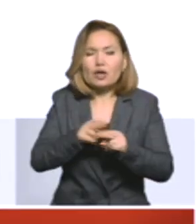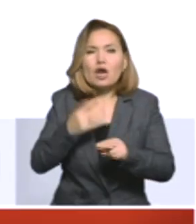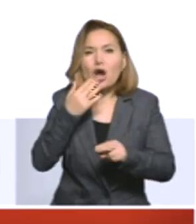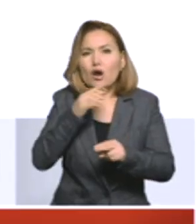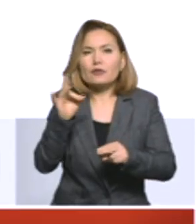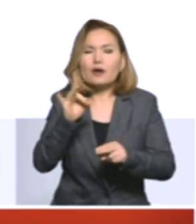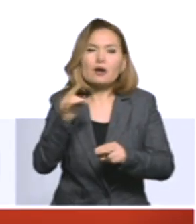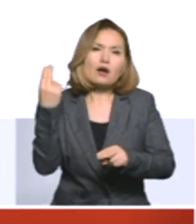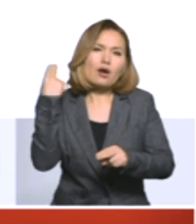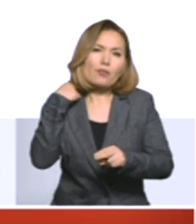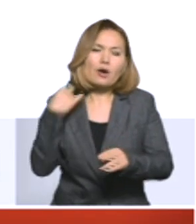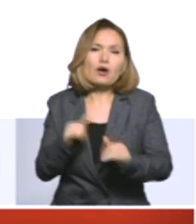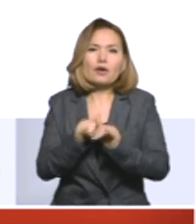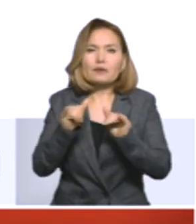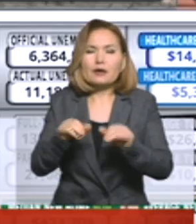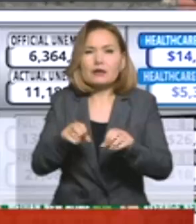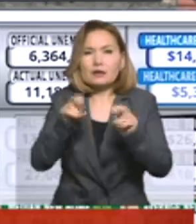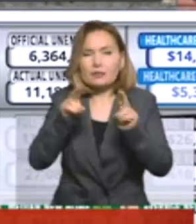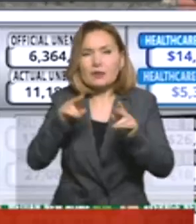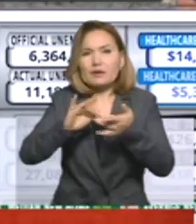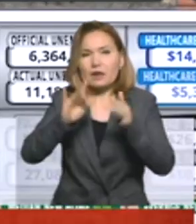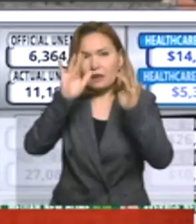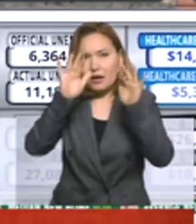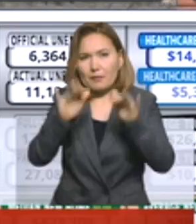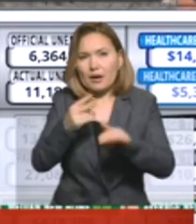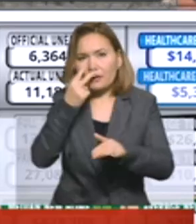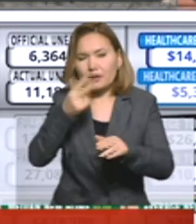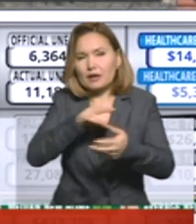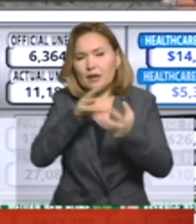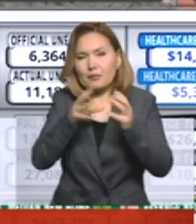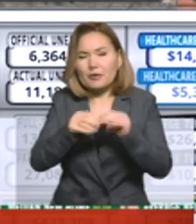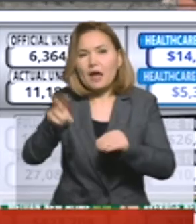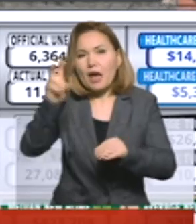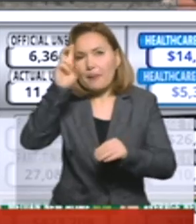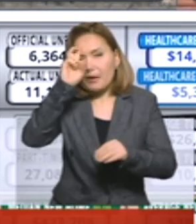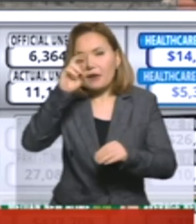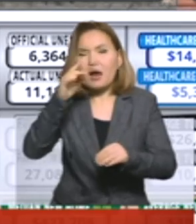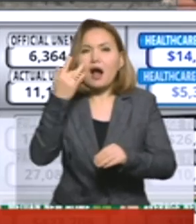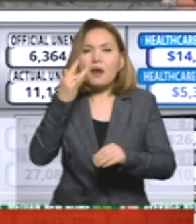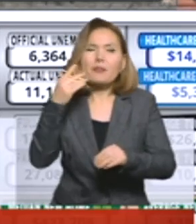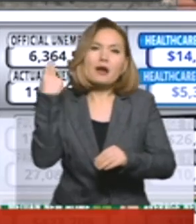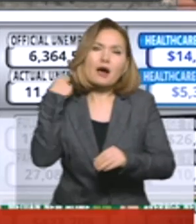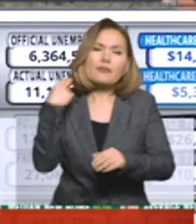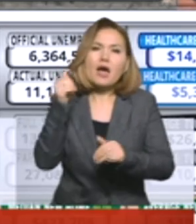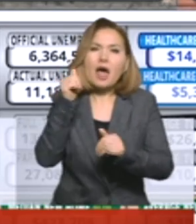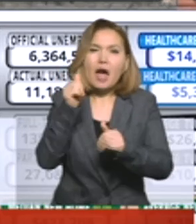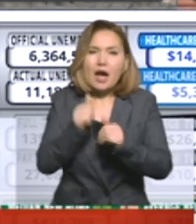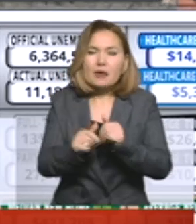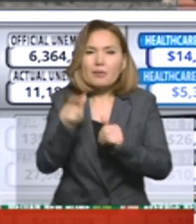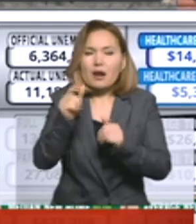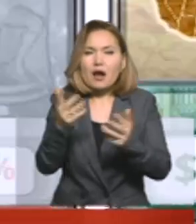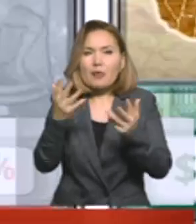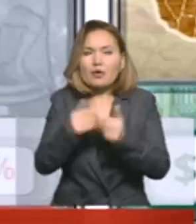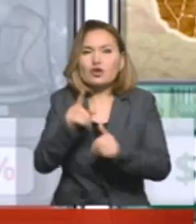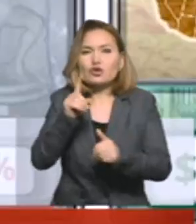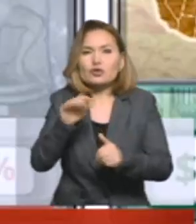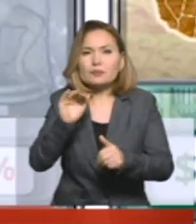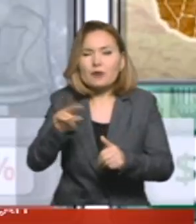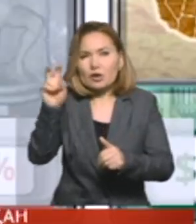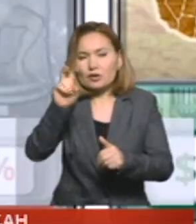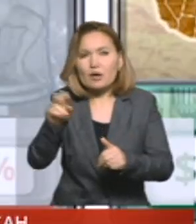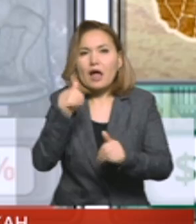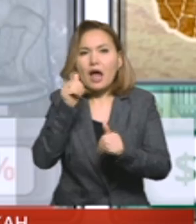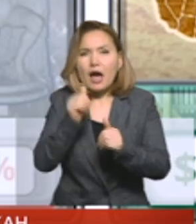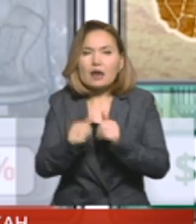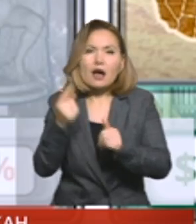уақыт режимде көрсететін арнайы сайттың мәліметіне қарағанда мемлекеттік берешекті әрбір америкалыққа шаққанда 100 000 доллардан, ал